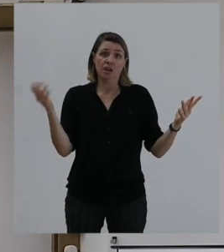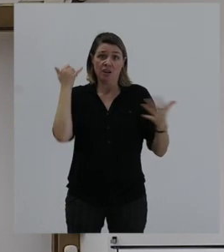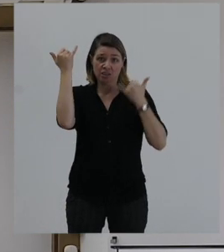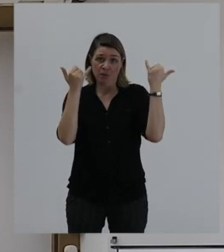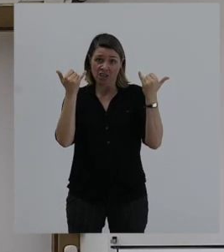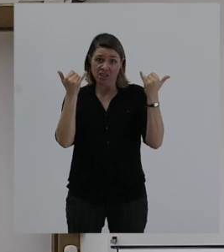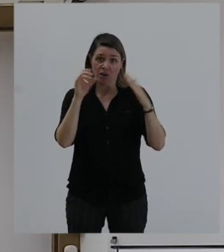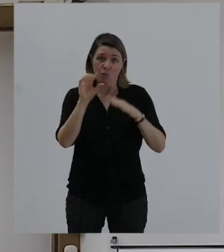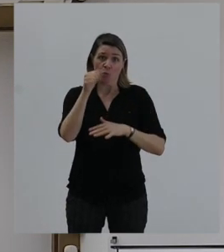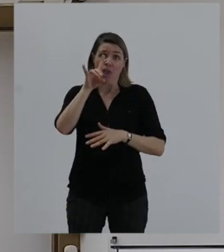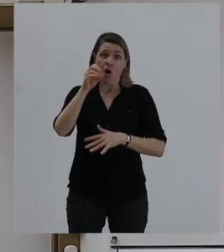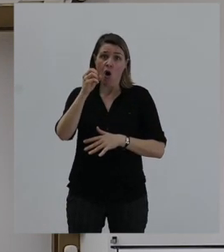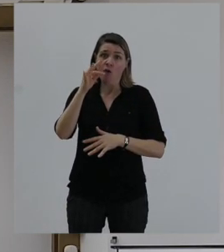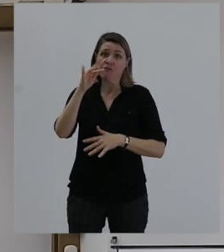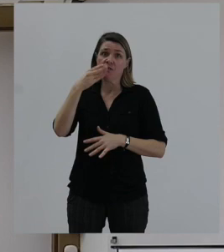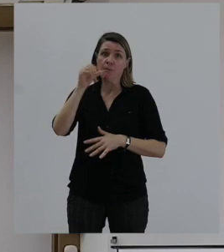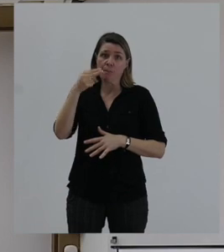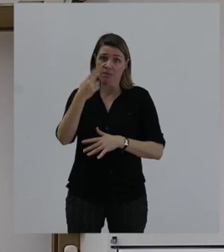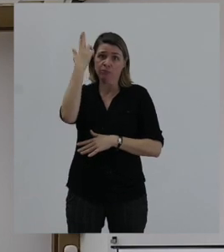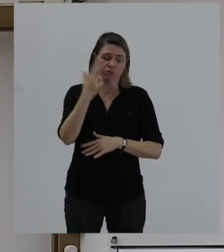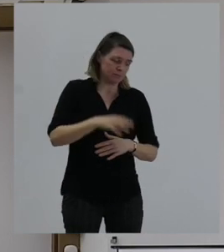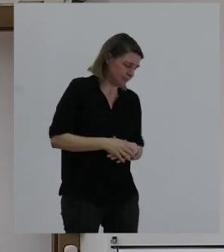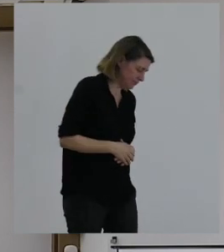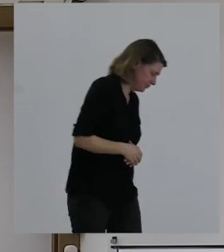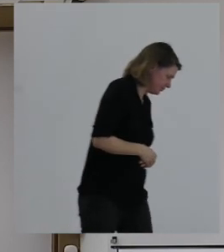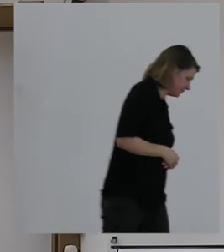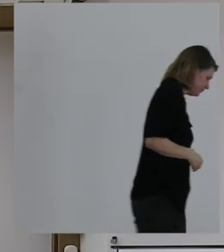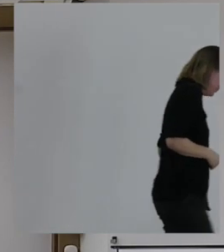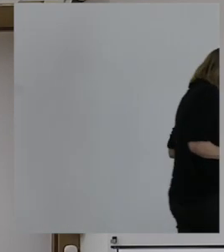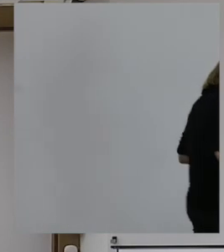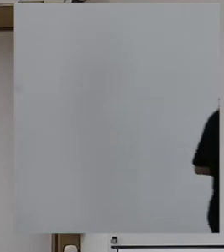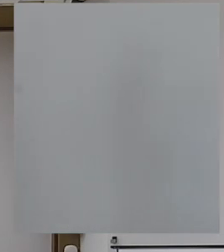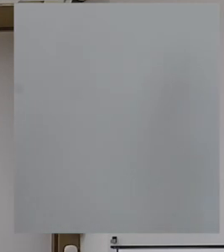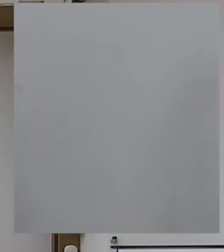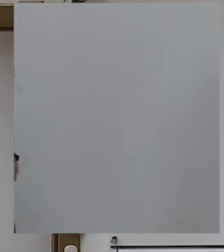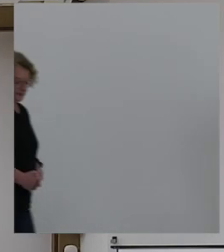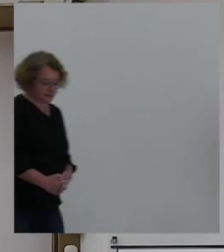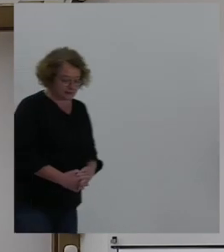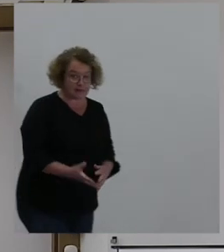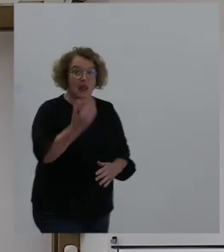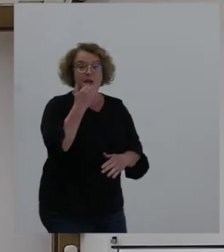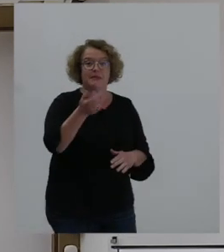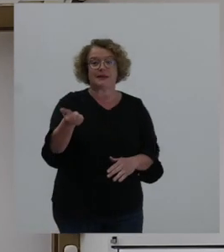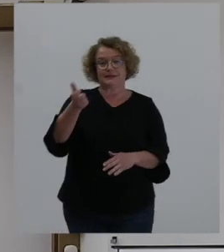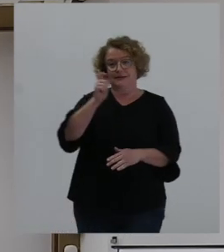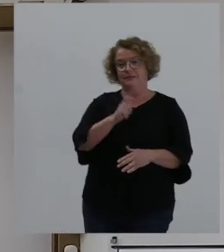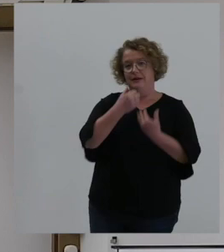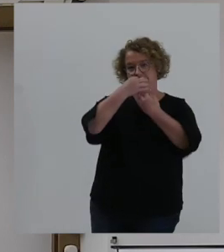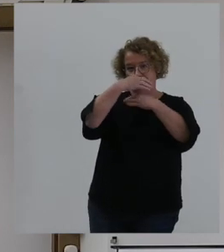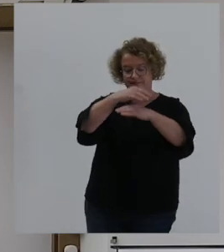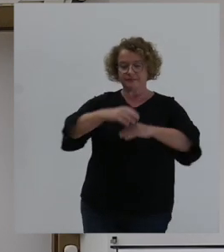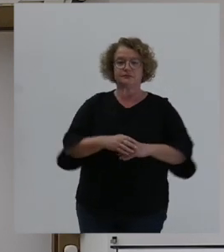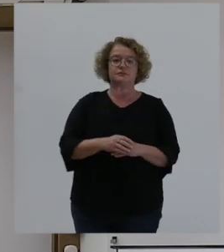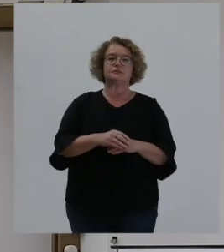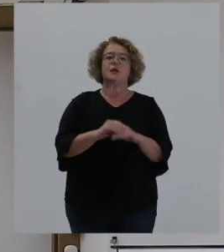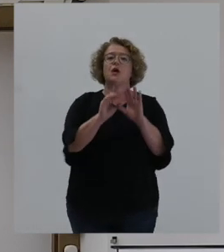J'imagine que c'est Frédéric Hoffmann qui prend la parole. Voilà, allez-y. Tout à fait. Merci pour cette parole donnée. Donc notre projet